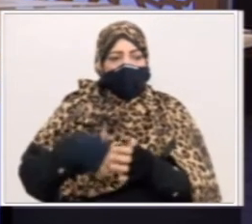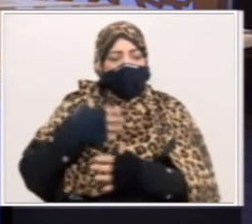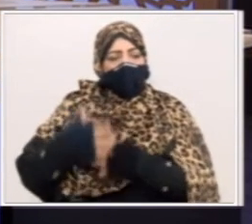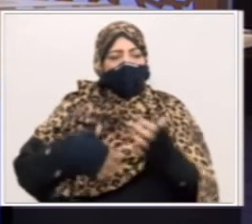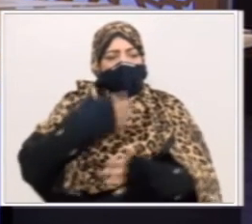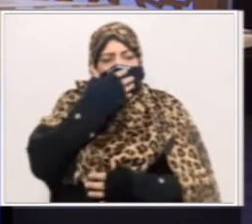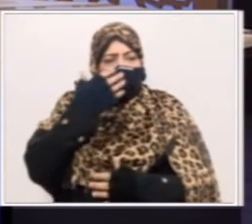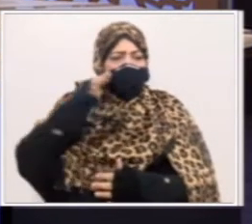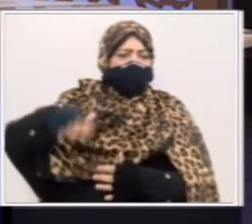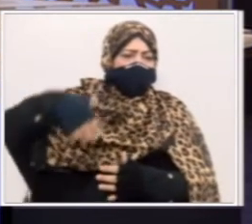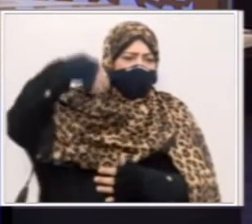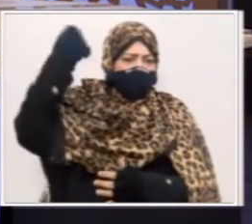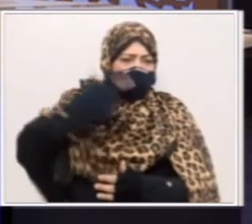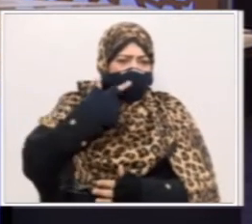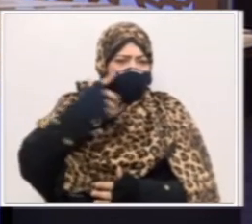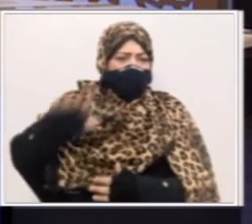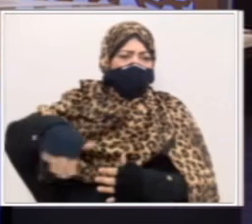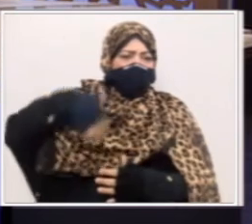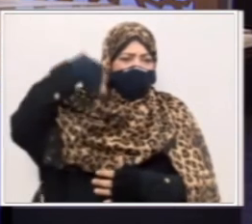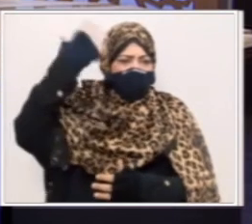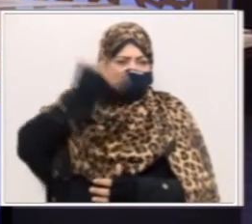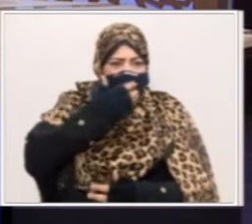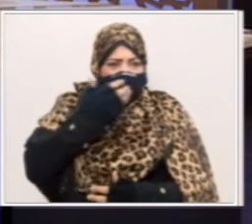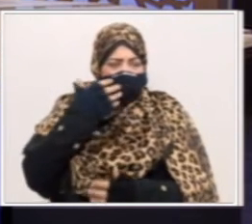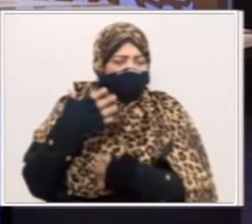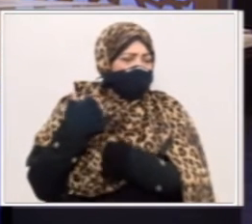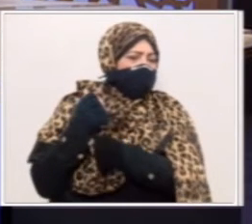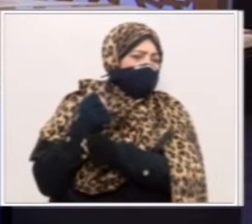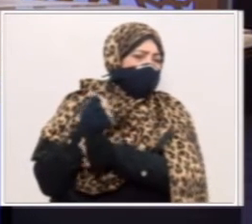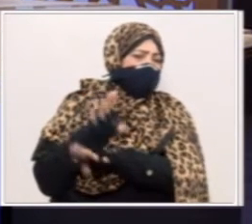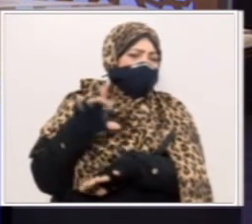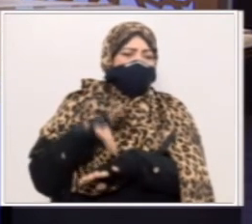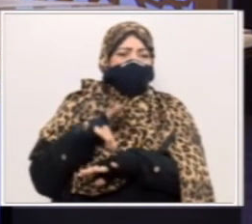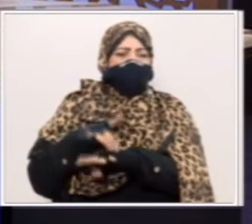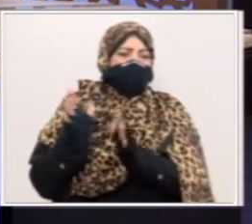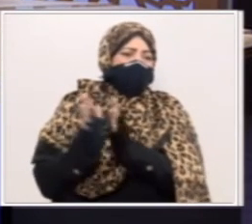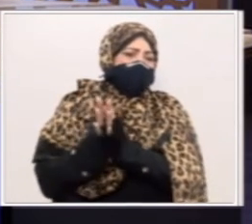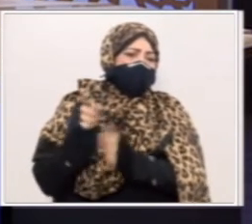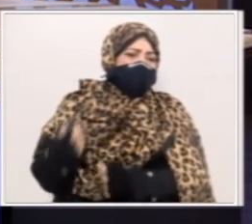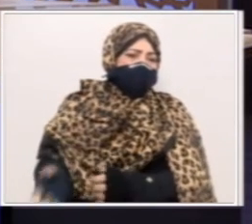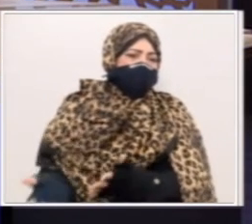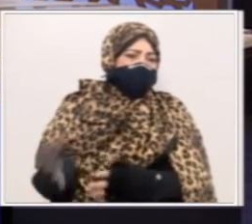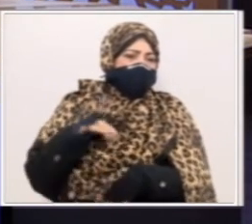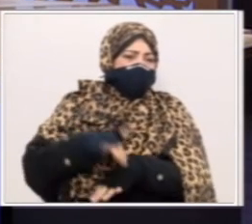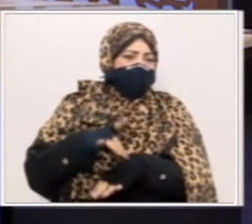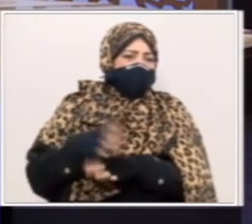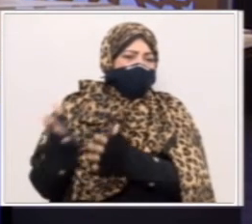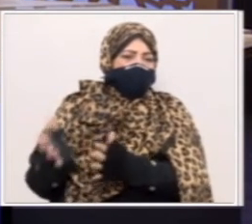العذر المرض، فاللي تقدري تقضيه بعد رمضان هذا تقضيه، تقضي شهر أو اثنين أو ثلاثة، مهم تنوي